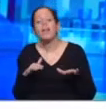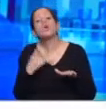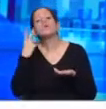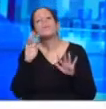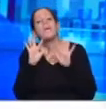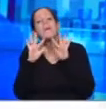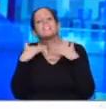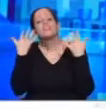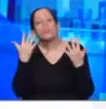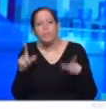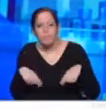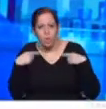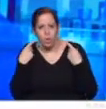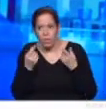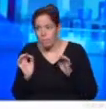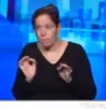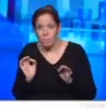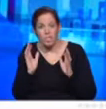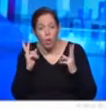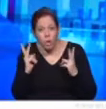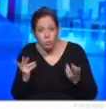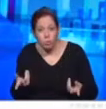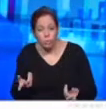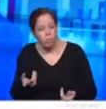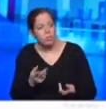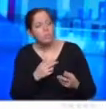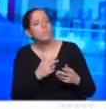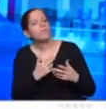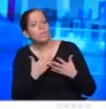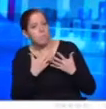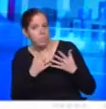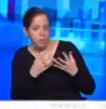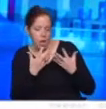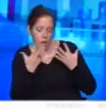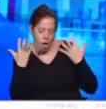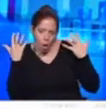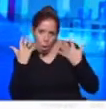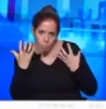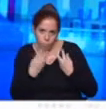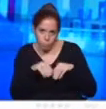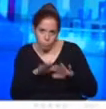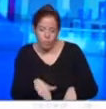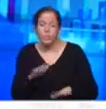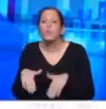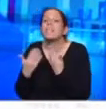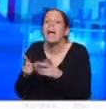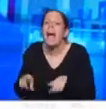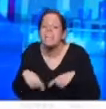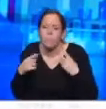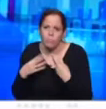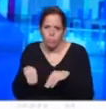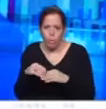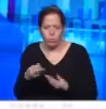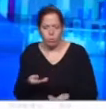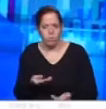10 שנים לחיות. האם זה באמת כל כך משמעותי? ומוריד את העול מהמשפחות. ברור. זה נותן חיים למשפחות. מכאן מה היית רוצה לומר